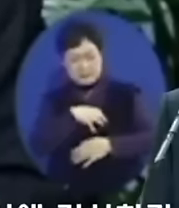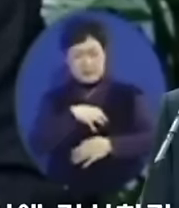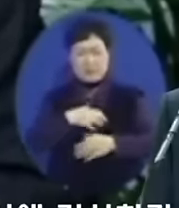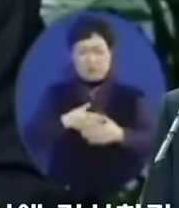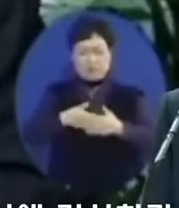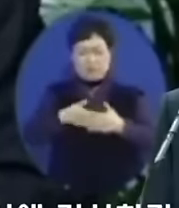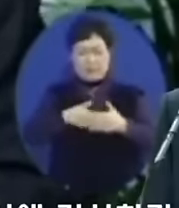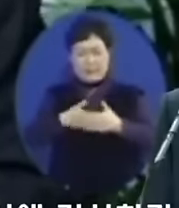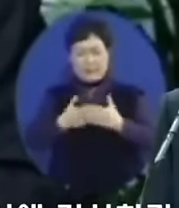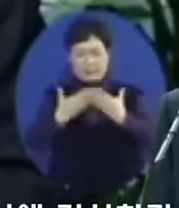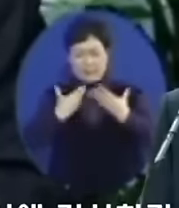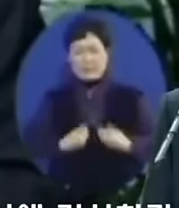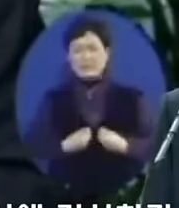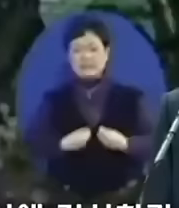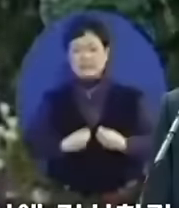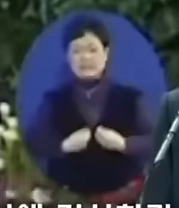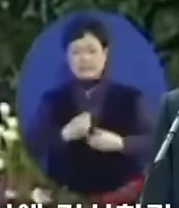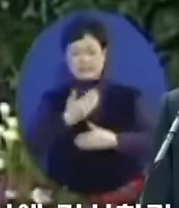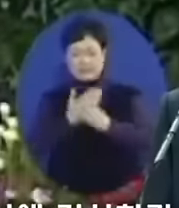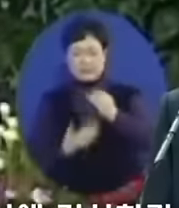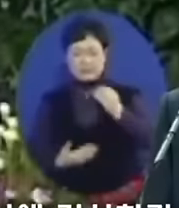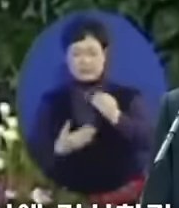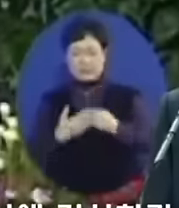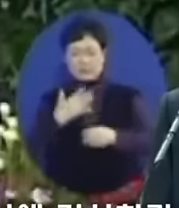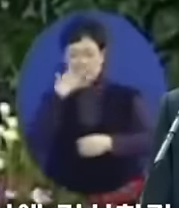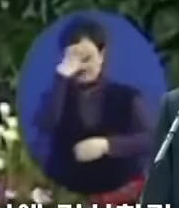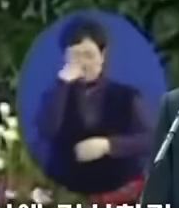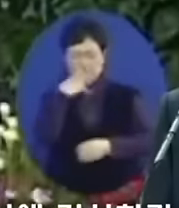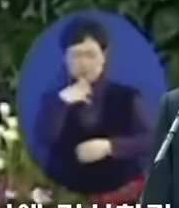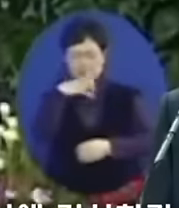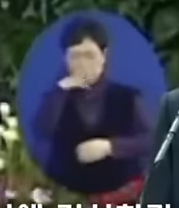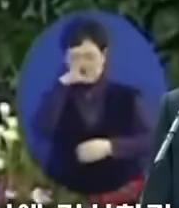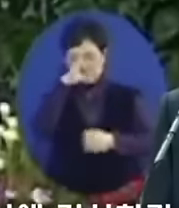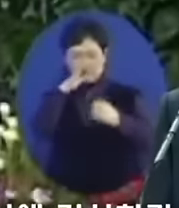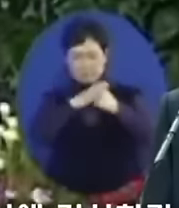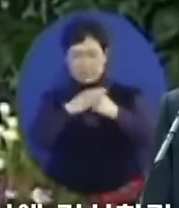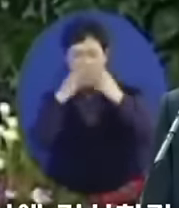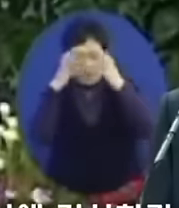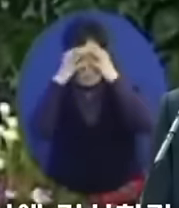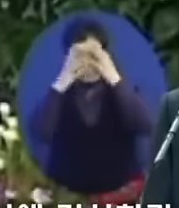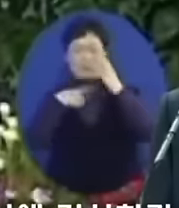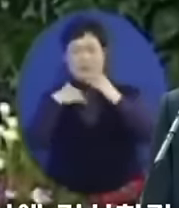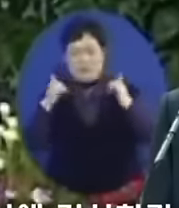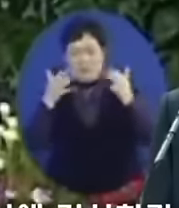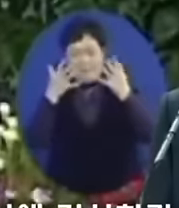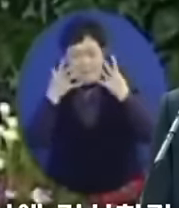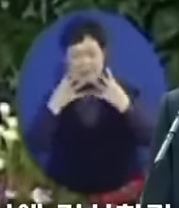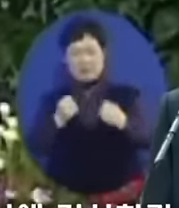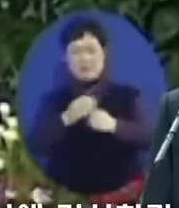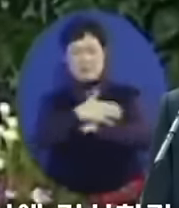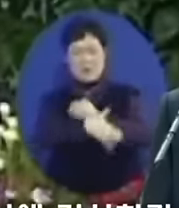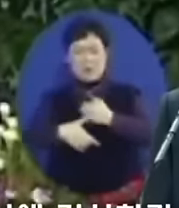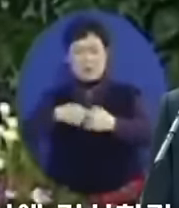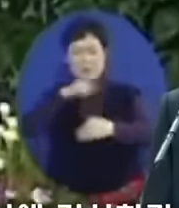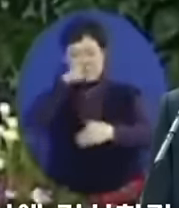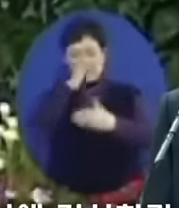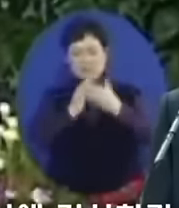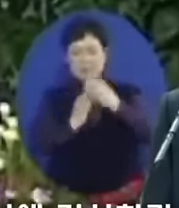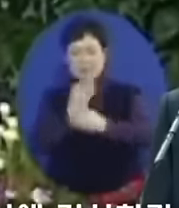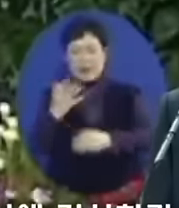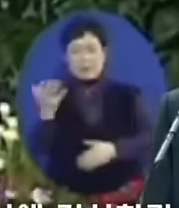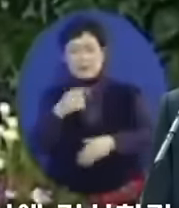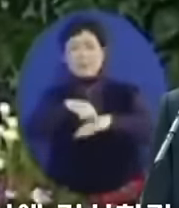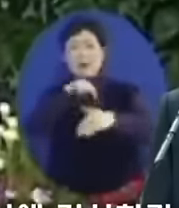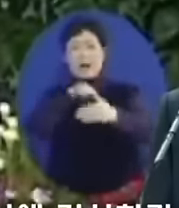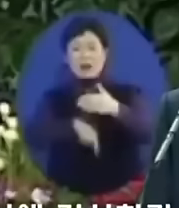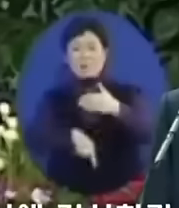불안과 낙심에 눌려 좌절하고 우울증에 걸려 고통당하는 사람들이 많이 있습니다. 몸이 병들면 아픈 것처럼 마음의